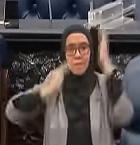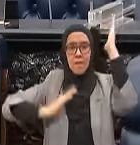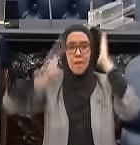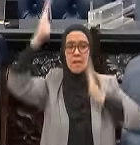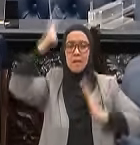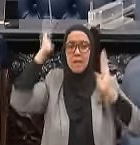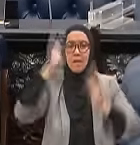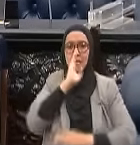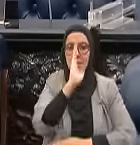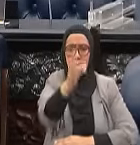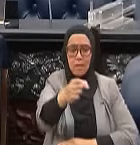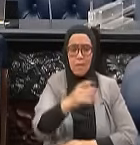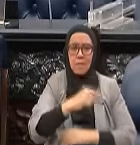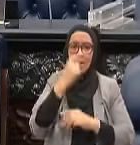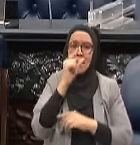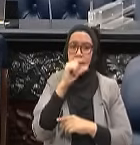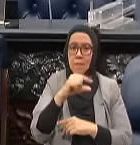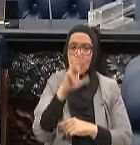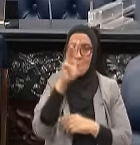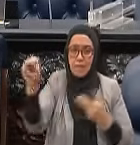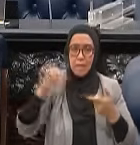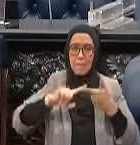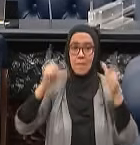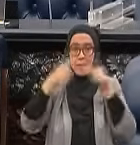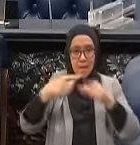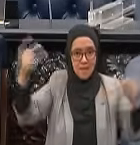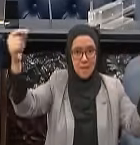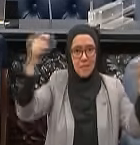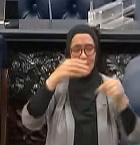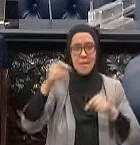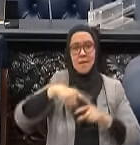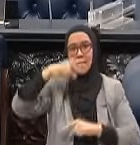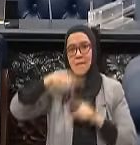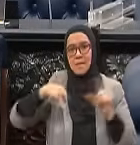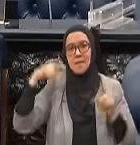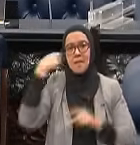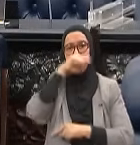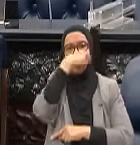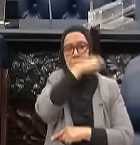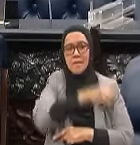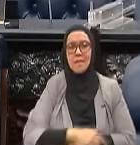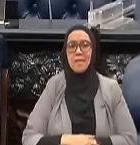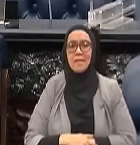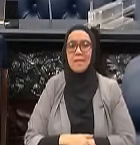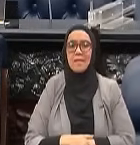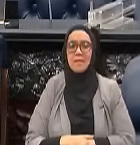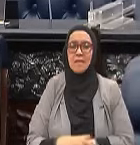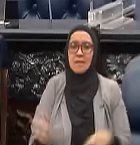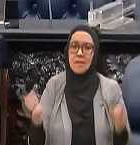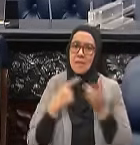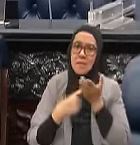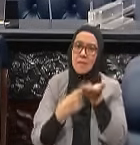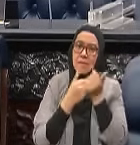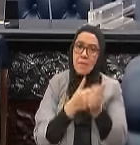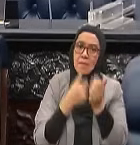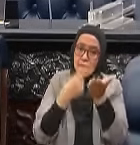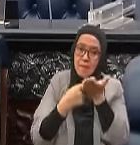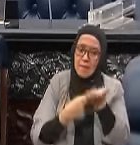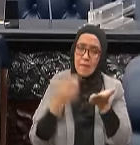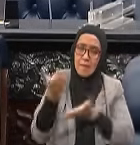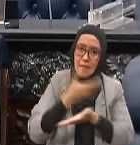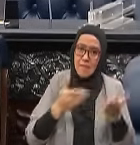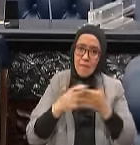Gom cerpen dan juga air Taiwan berdasarkan hasil pembicaraan dalam masyarakat dan laksanakan Lex mm